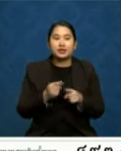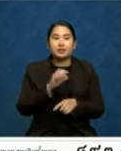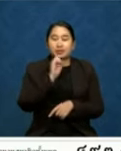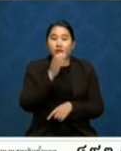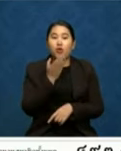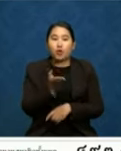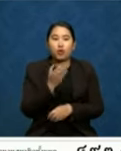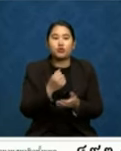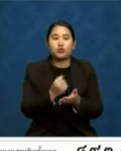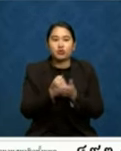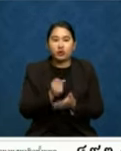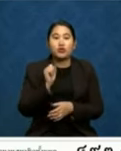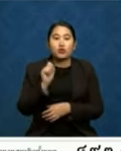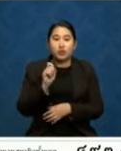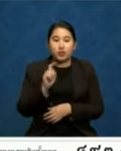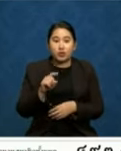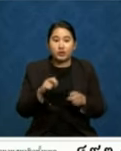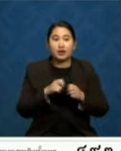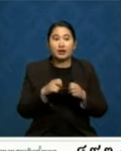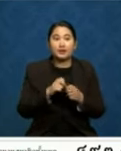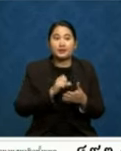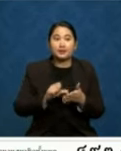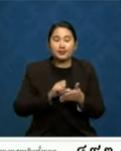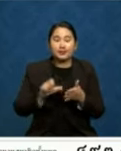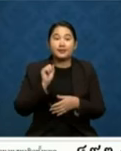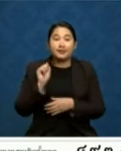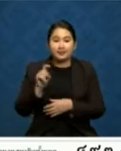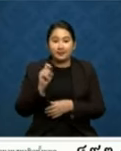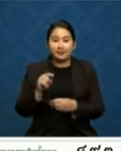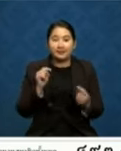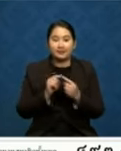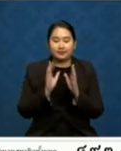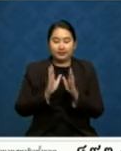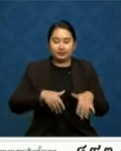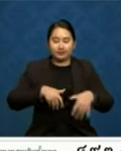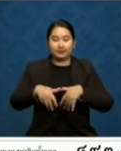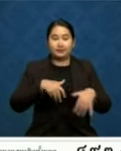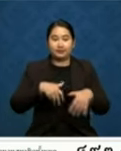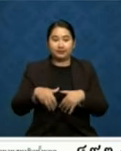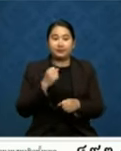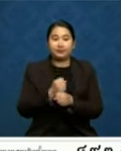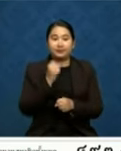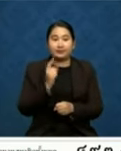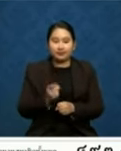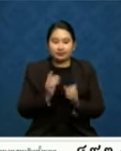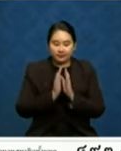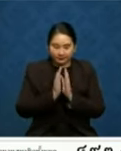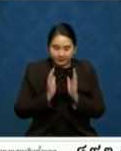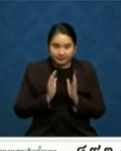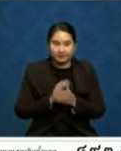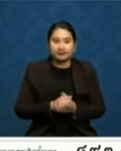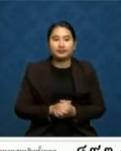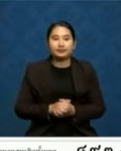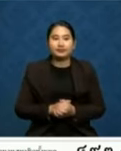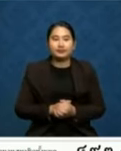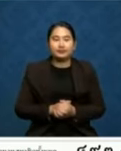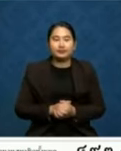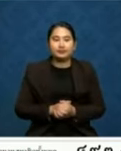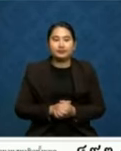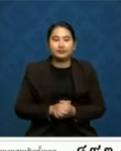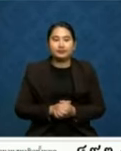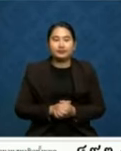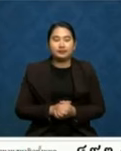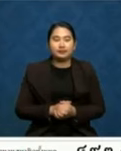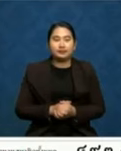ให้เกิดการแก้ไขปัญหาและทำงานเพื่อให้เกิดประโยชน์ต่อพี่น้องชาวไร่ยาสูบอย่างแท้จริงขอบพระคุณมากค่ะ ครับท่